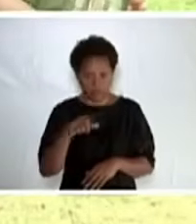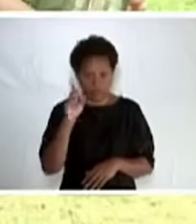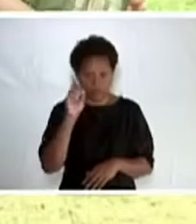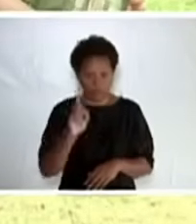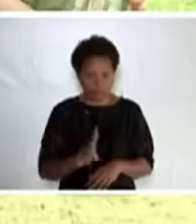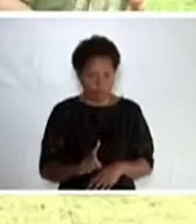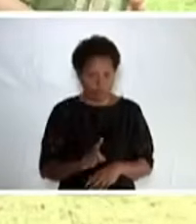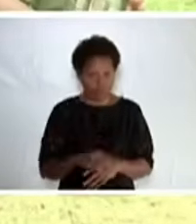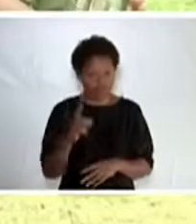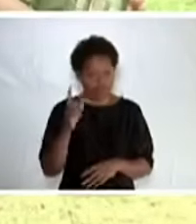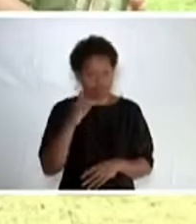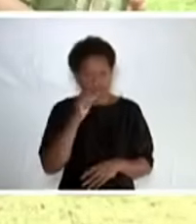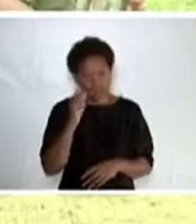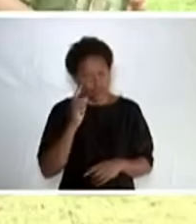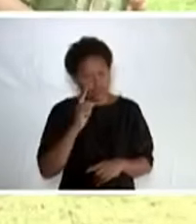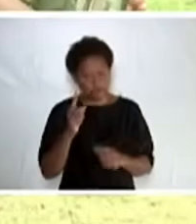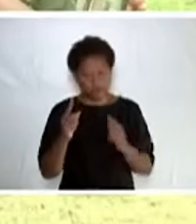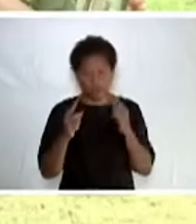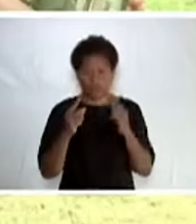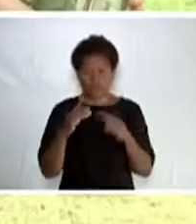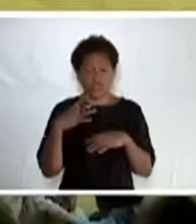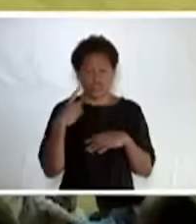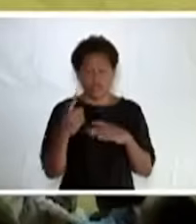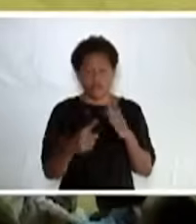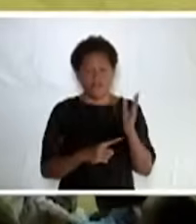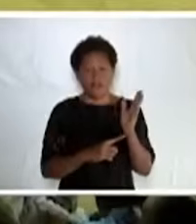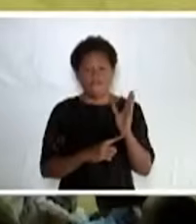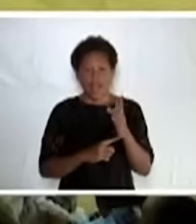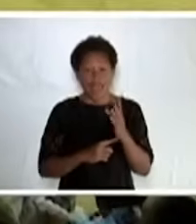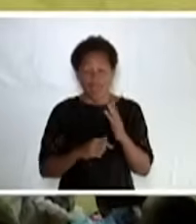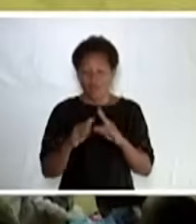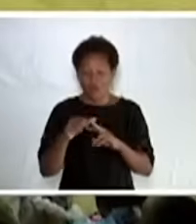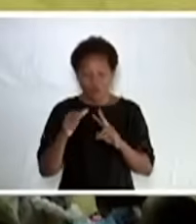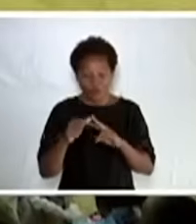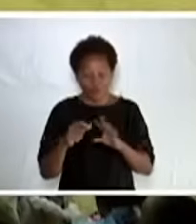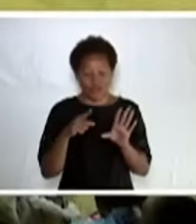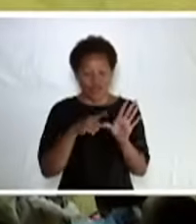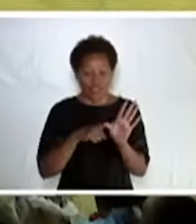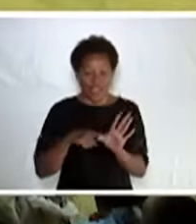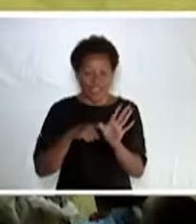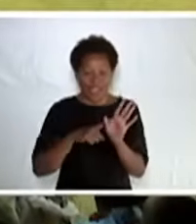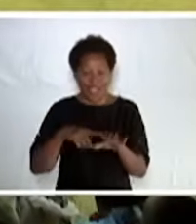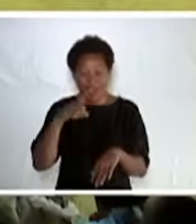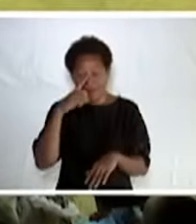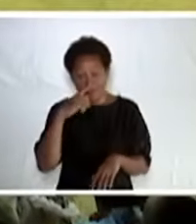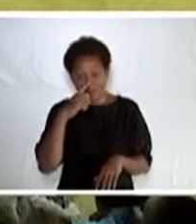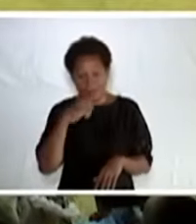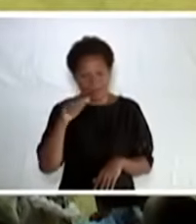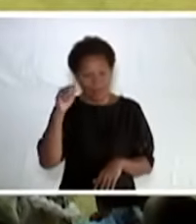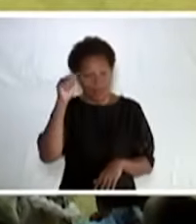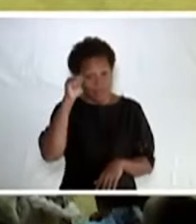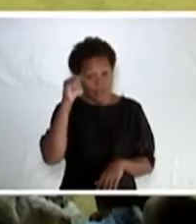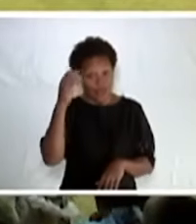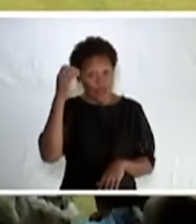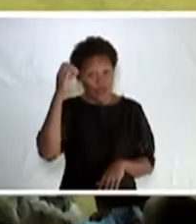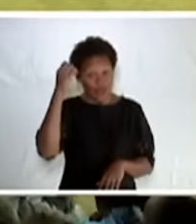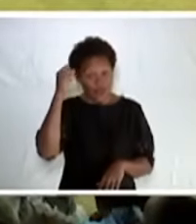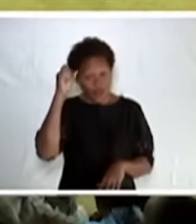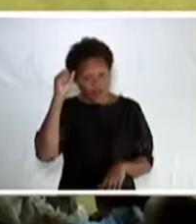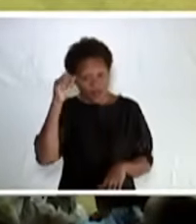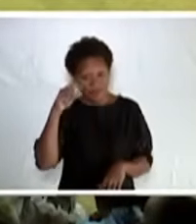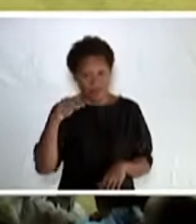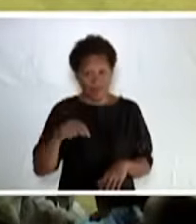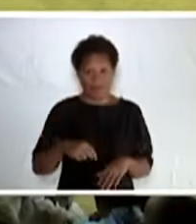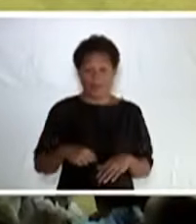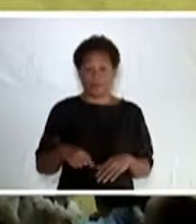benua kena non roti ni lalai beira na soli era na kelati ko na bal ni singa ni kua na singa ni tunga lala se